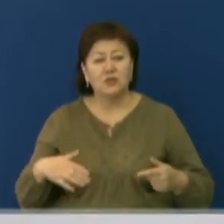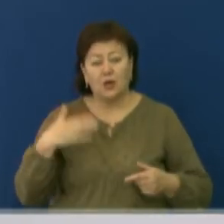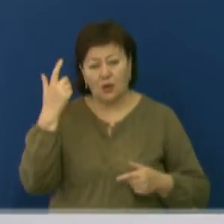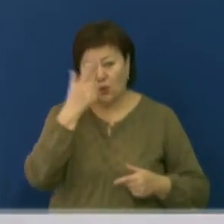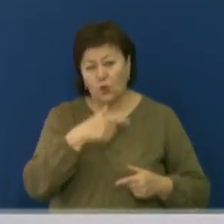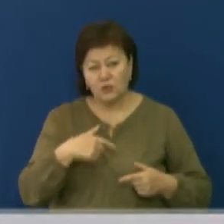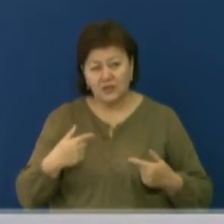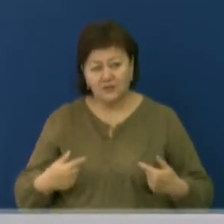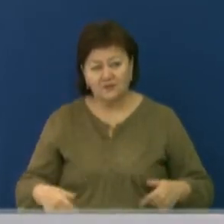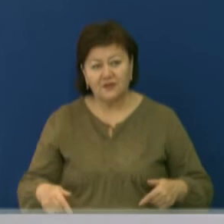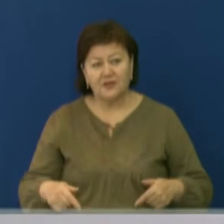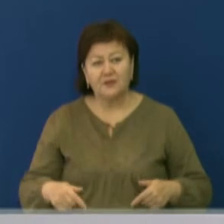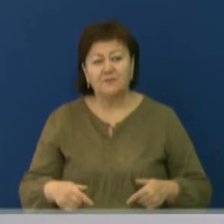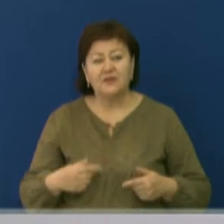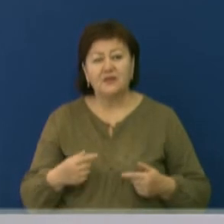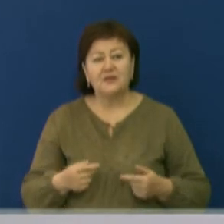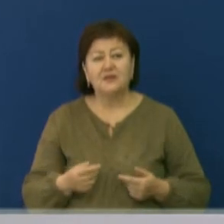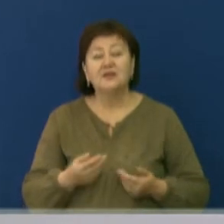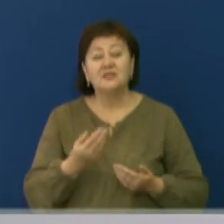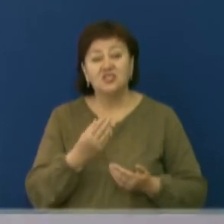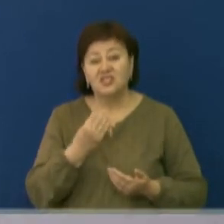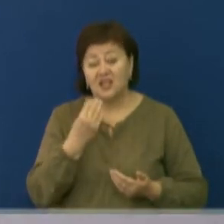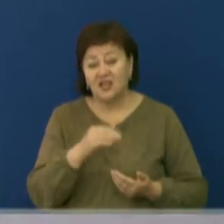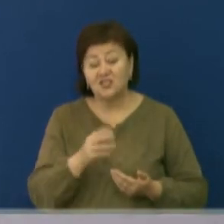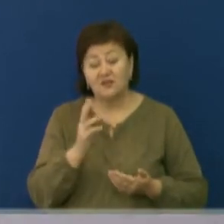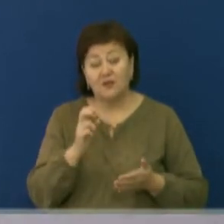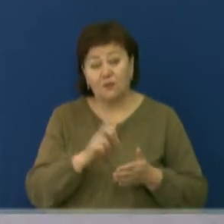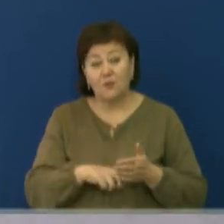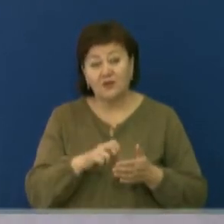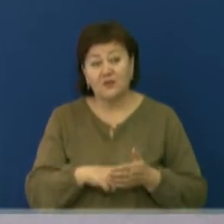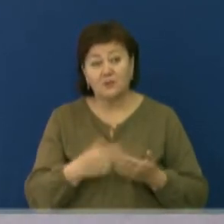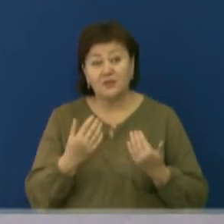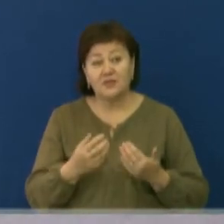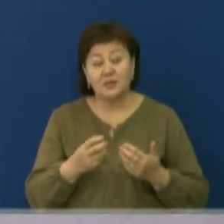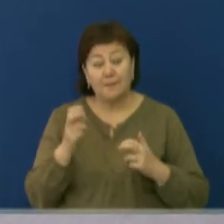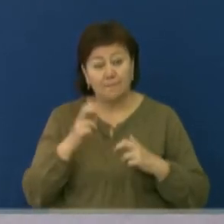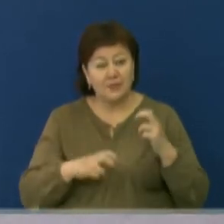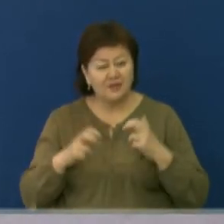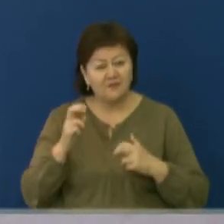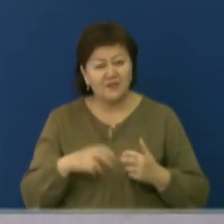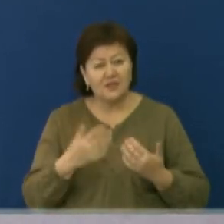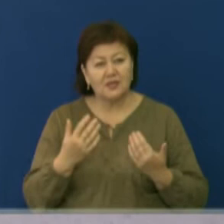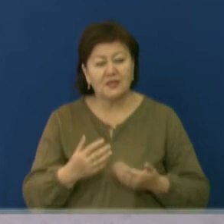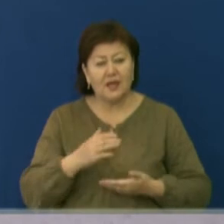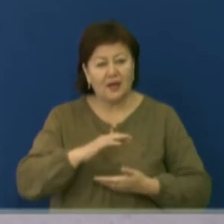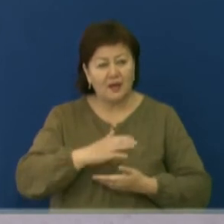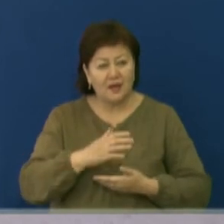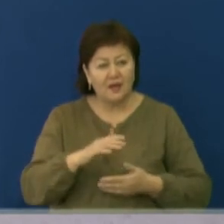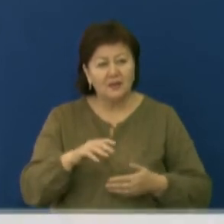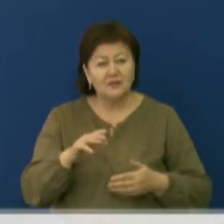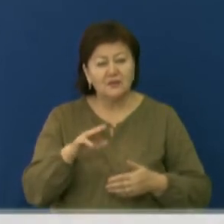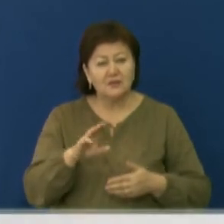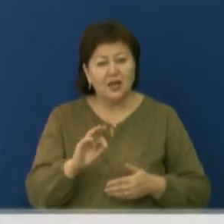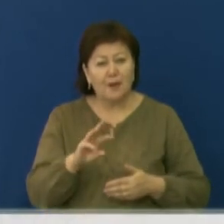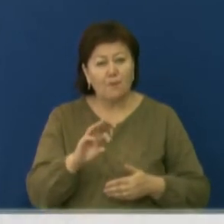основе радиойод-терапии и определяют ее эффективность. Перед исследованием на однофотонном эмиссионном компьютерном томографе